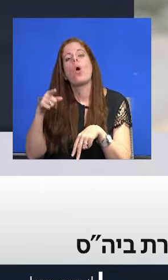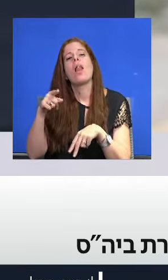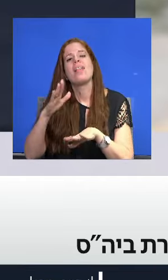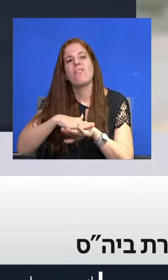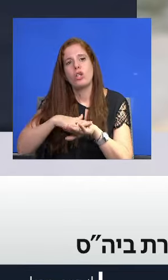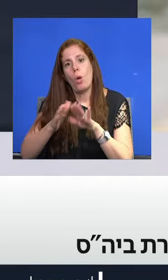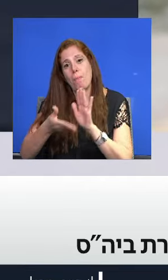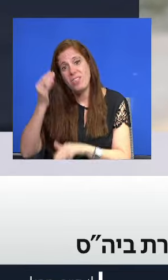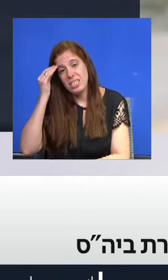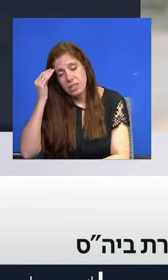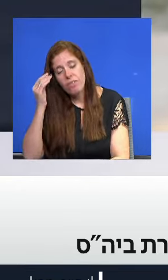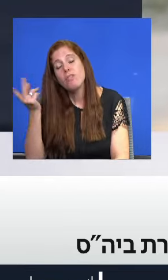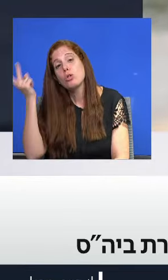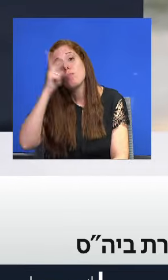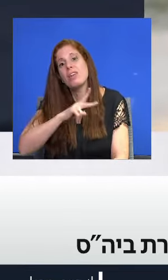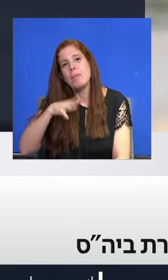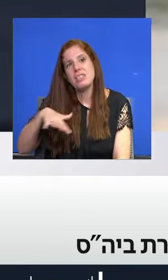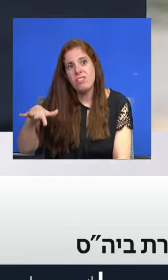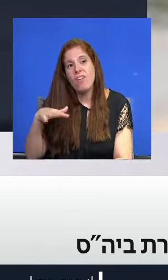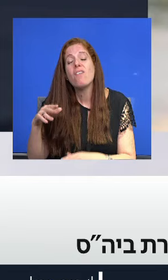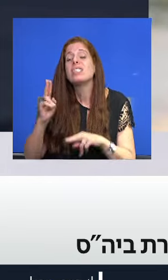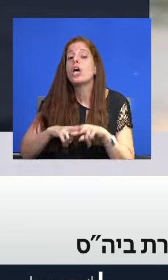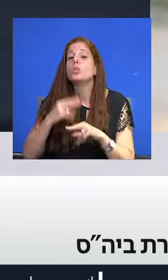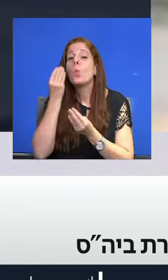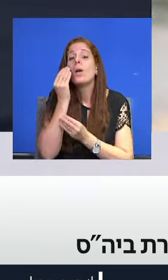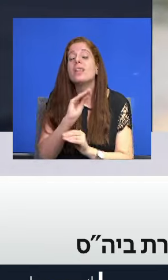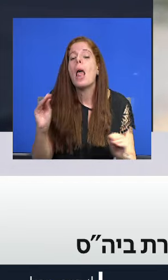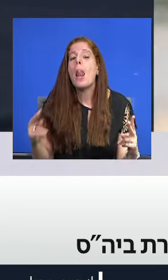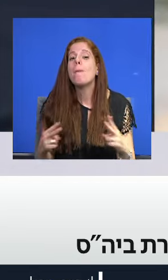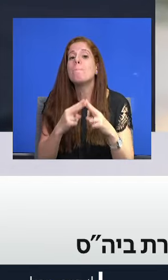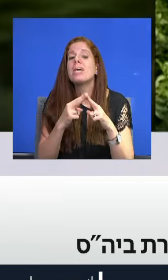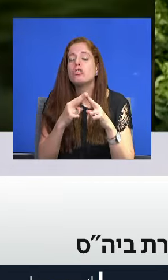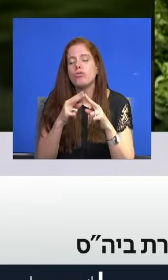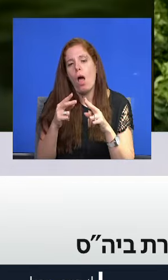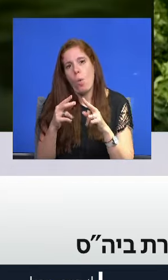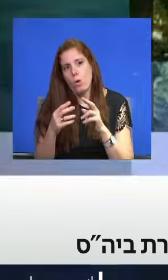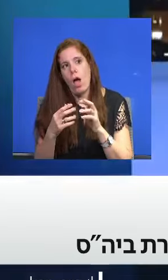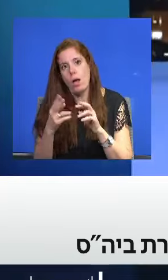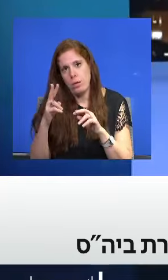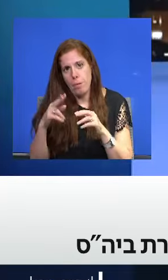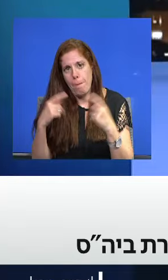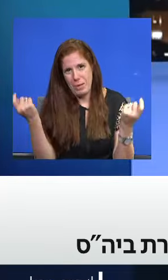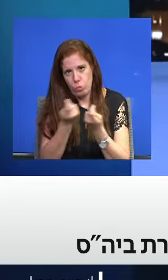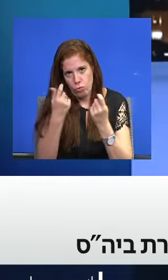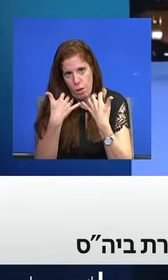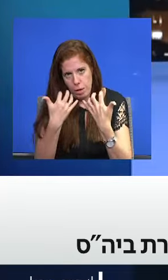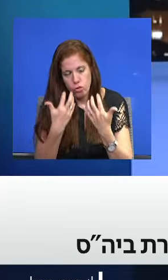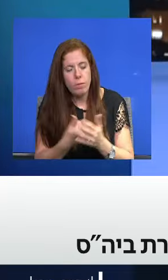אנחנו מבינים מסביבתו, וזאת לאחר שהוא הודיע על פרישה ארוכה עם פרסום הפרשה הזאת. תודה רבה, יונתן.